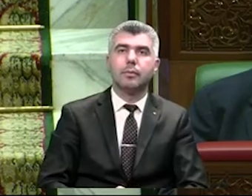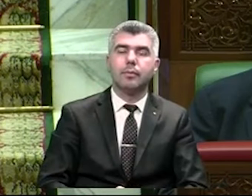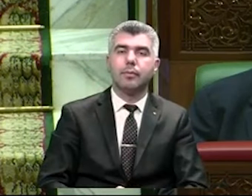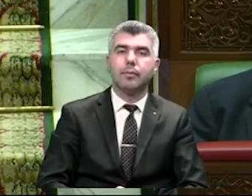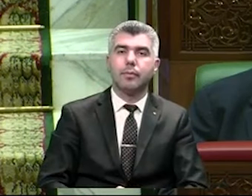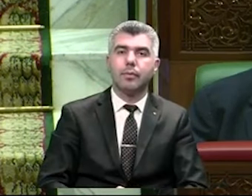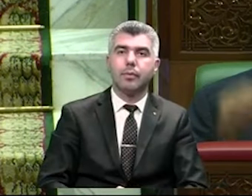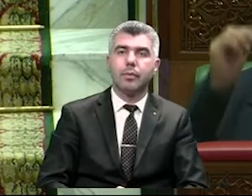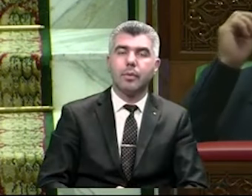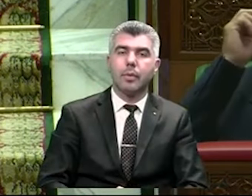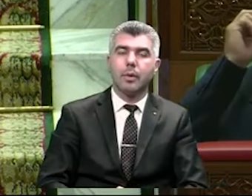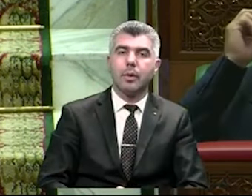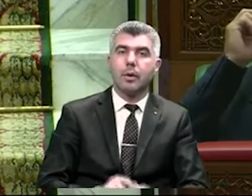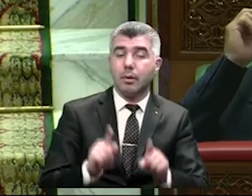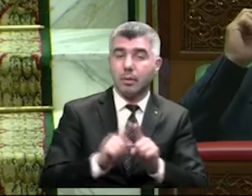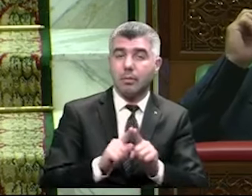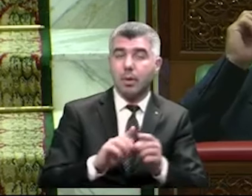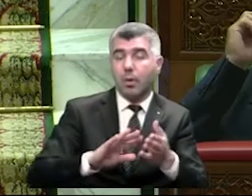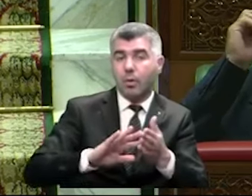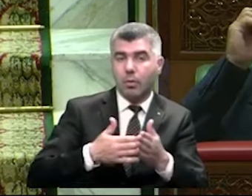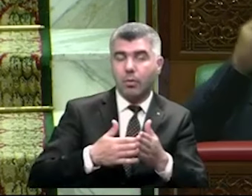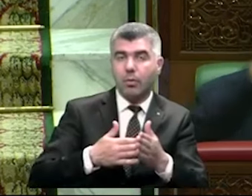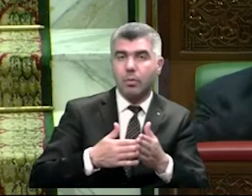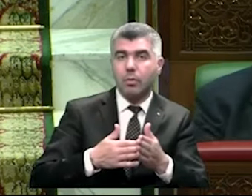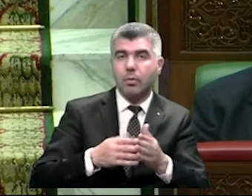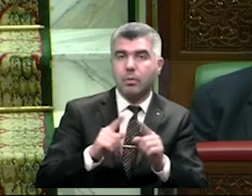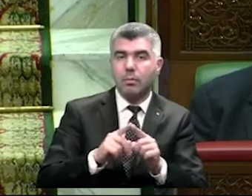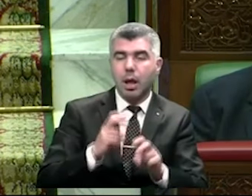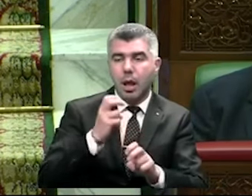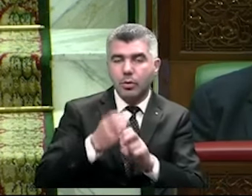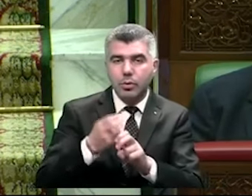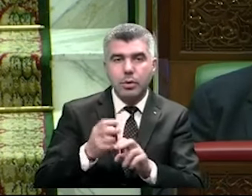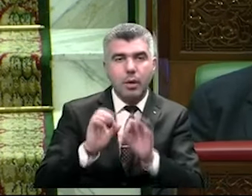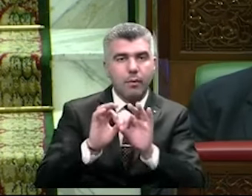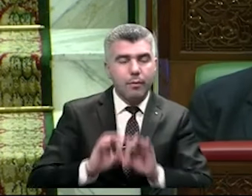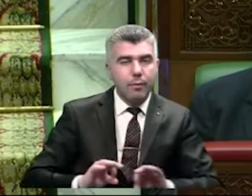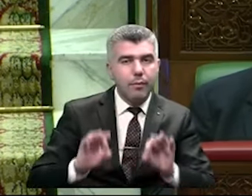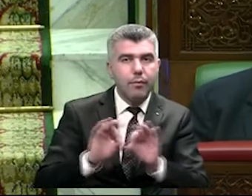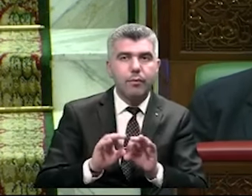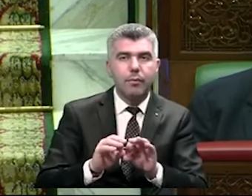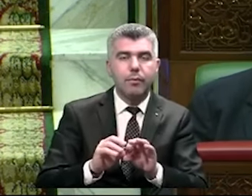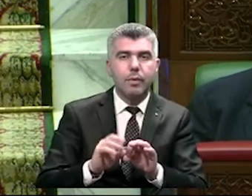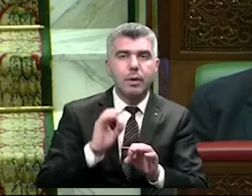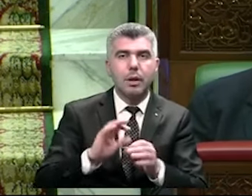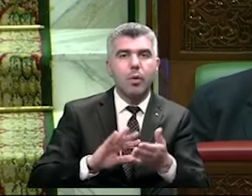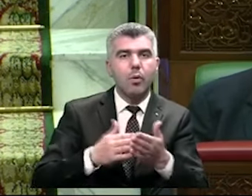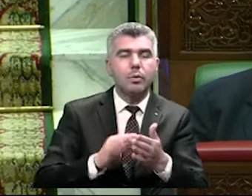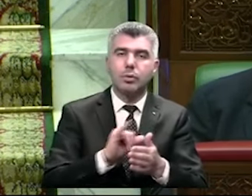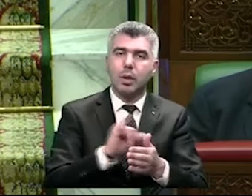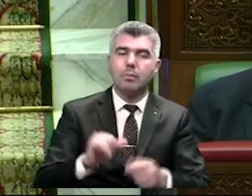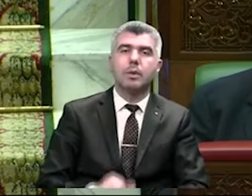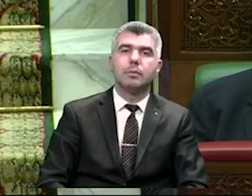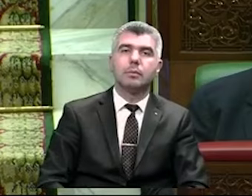ويكتفي انها تبعدهم عن طرق الانحراف تبعدهم عن طرق الانحراف